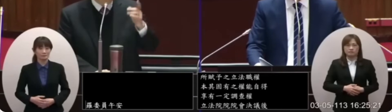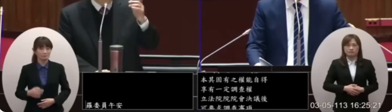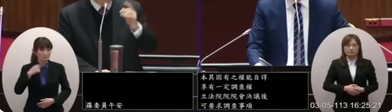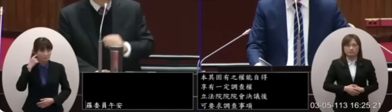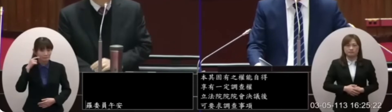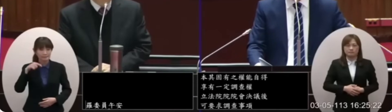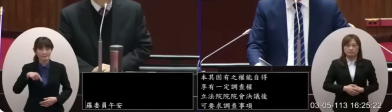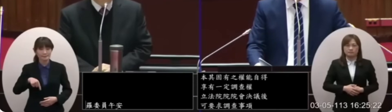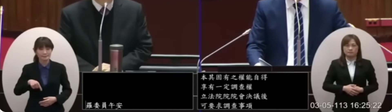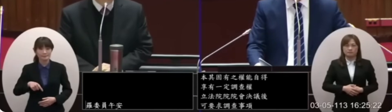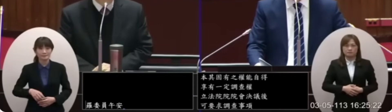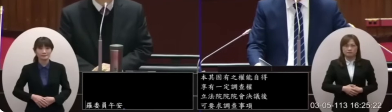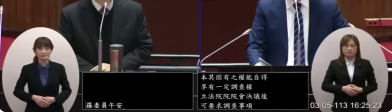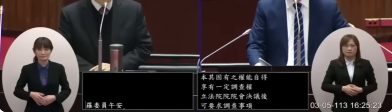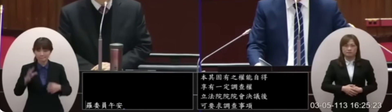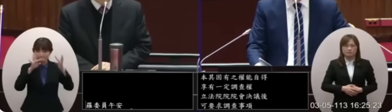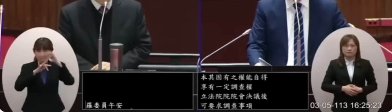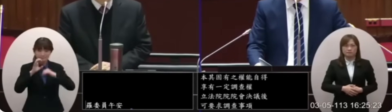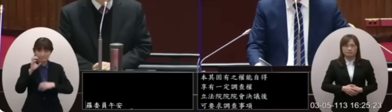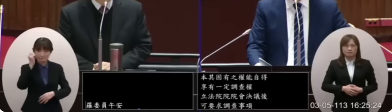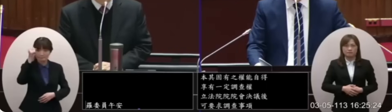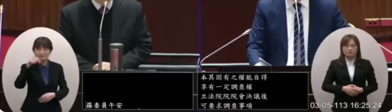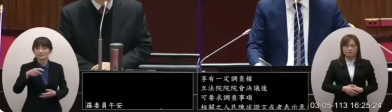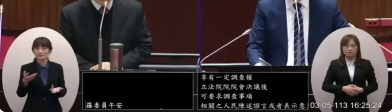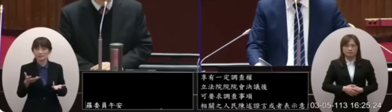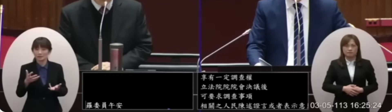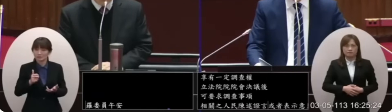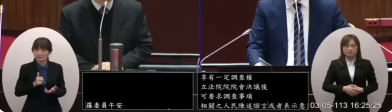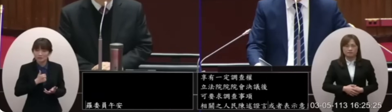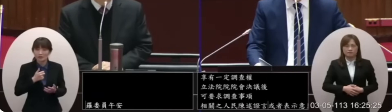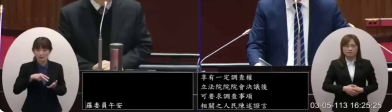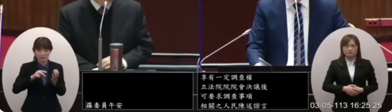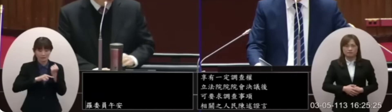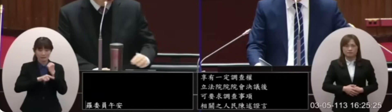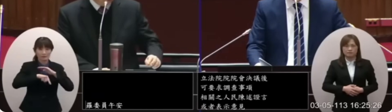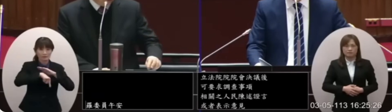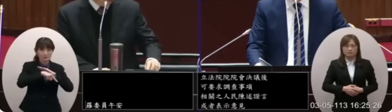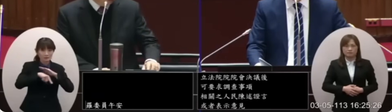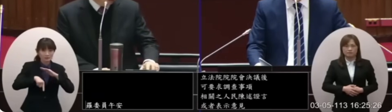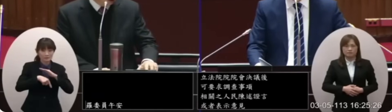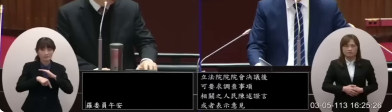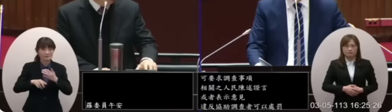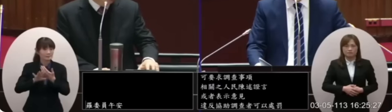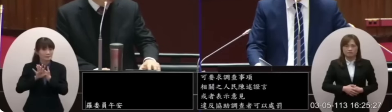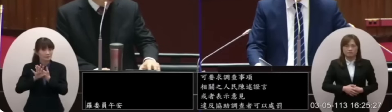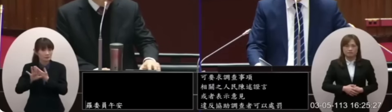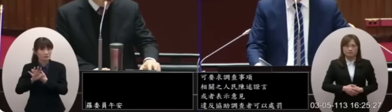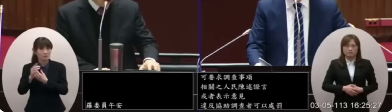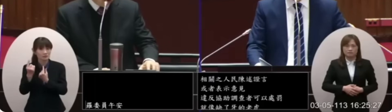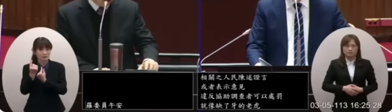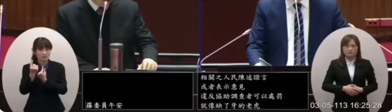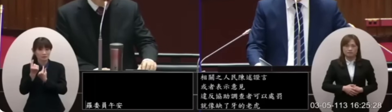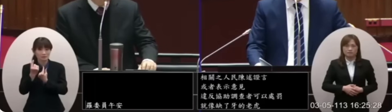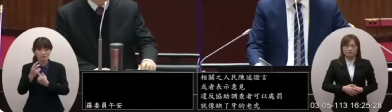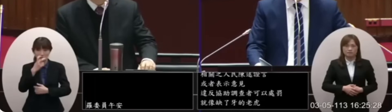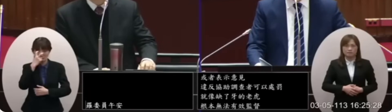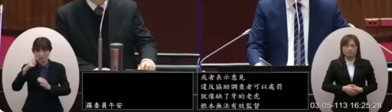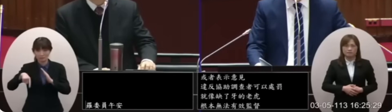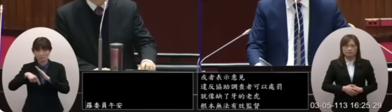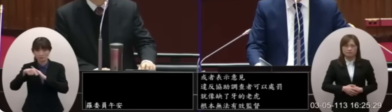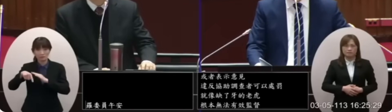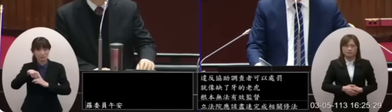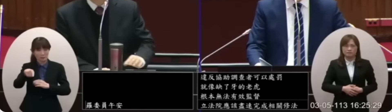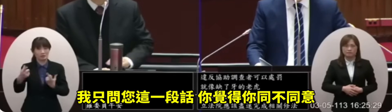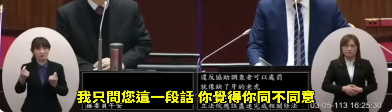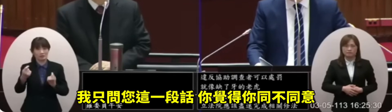个调查权的这个部分哈，实际上立法院这边还有以外呢，还有这个监察院也有调